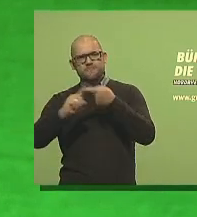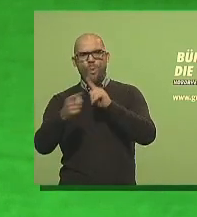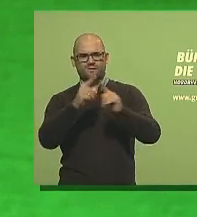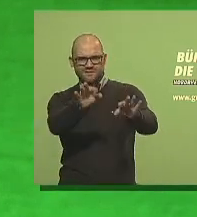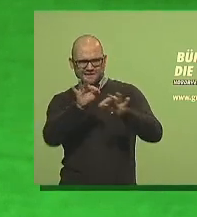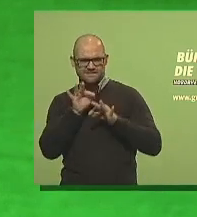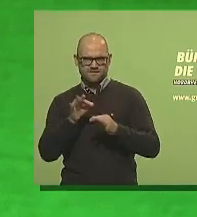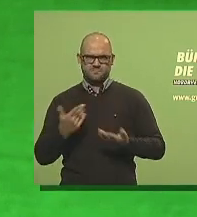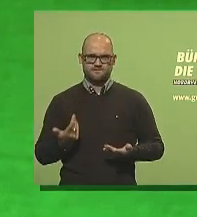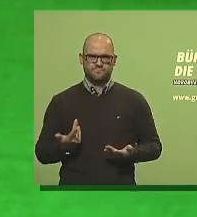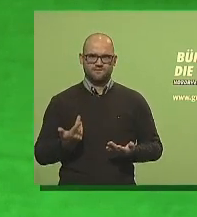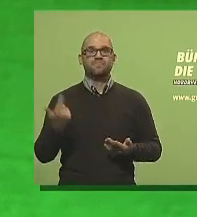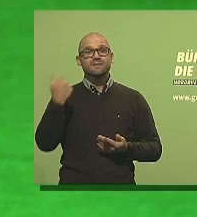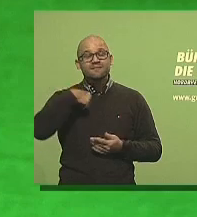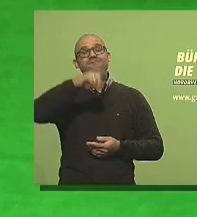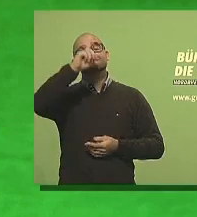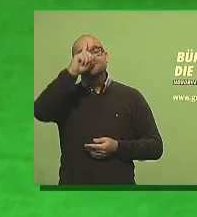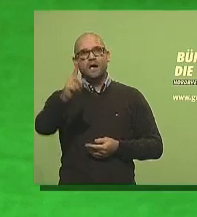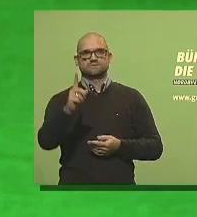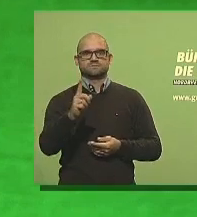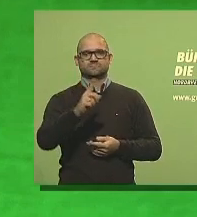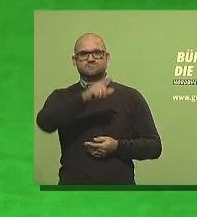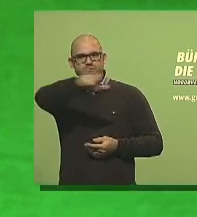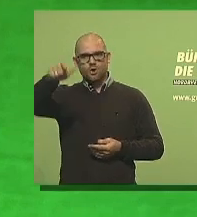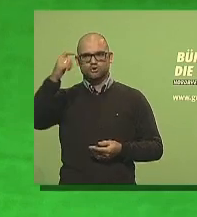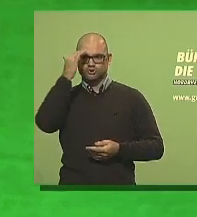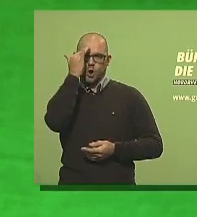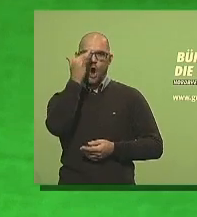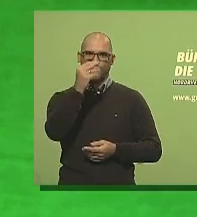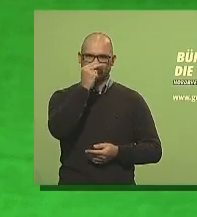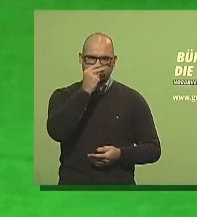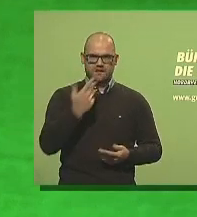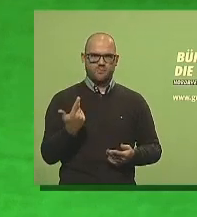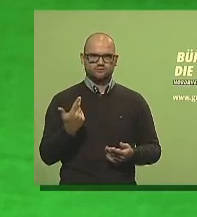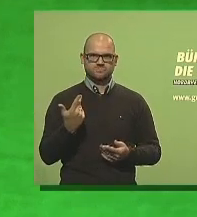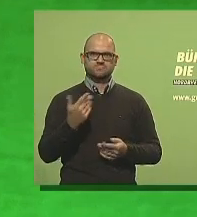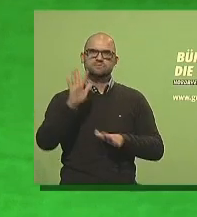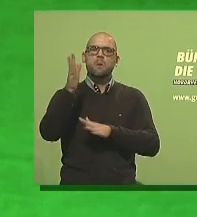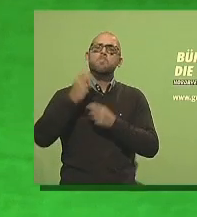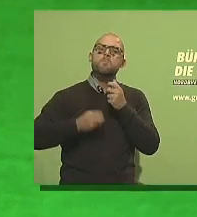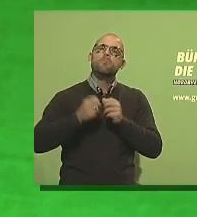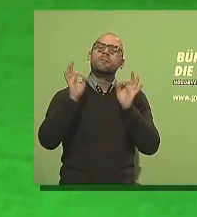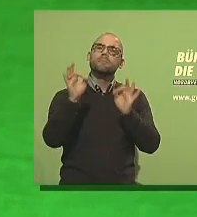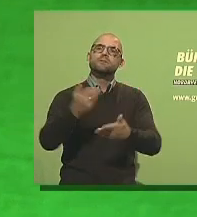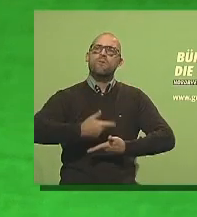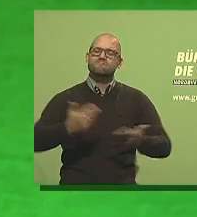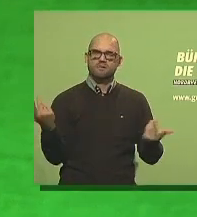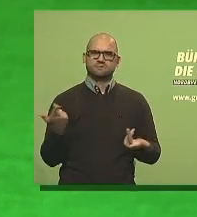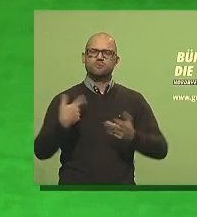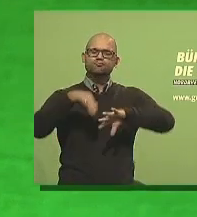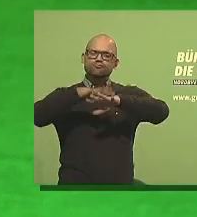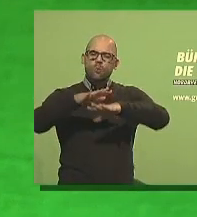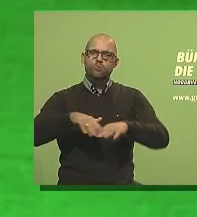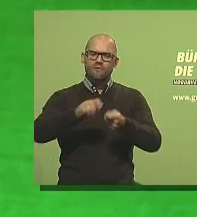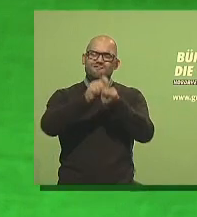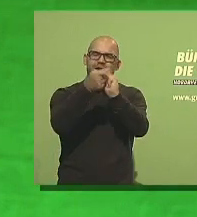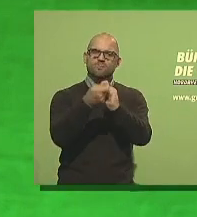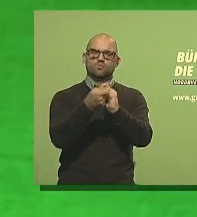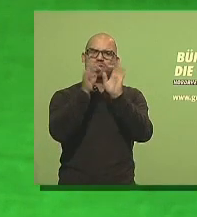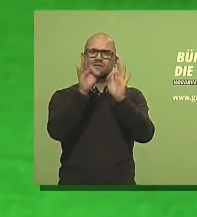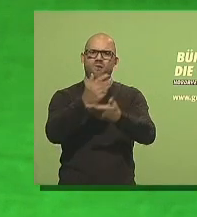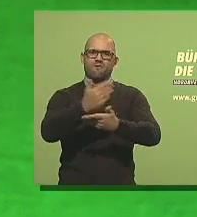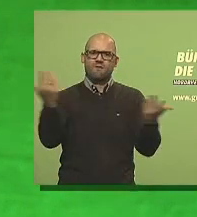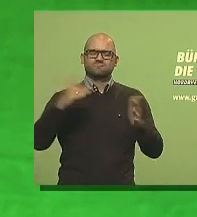wissen, wo Menschen es anders wollen und weil wir auch wissen, wo sich die Strukturen verändern müssen. Denn auch darum wird es gehen, liebe